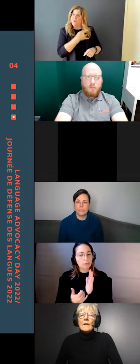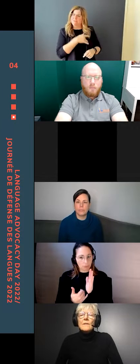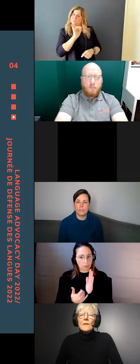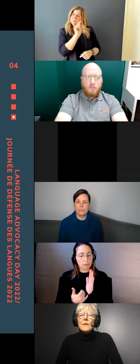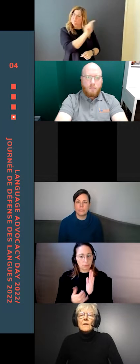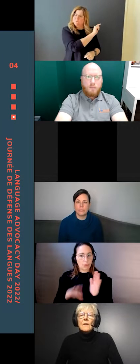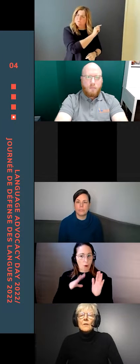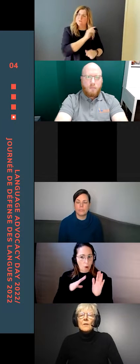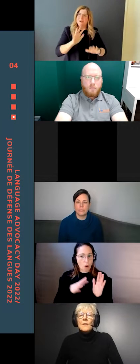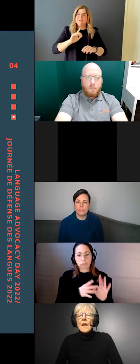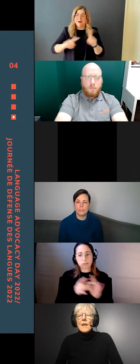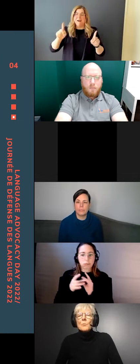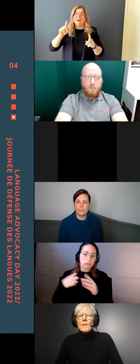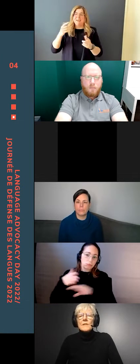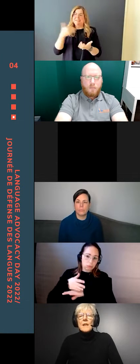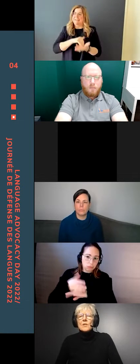Il y a des règles